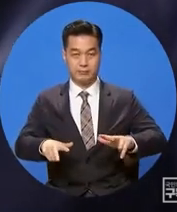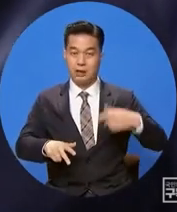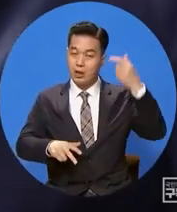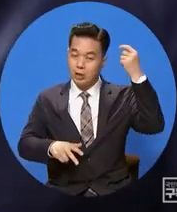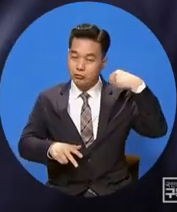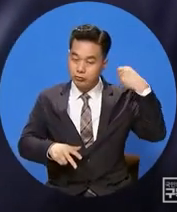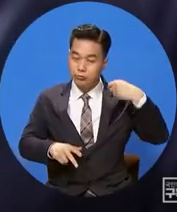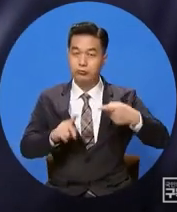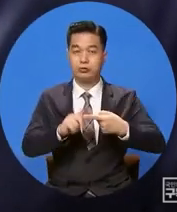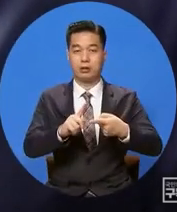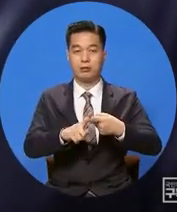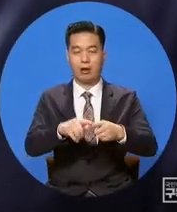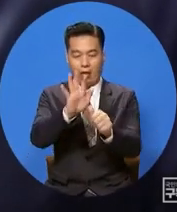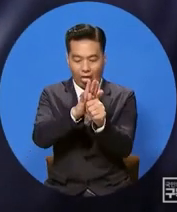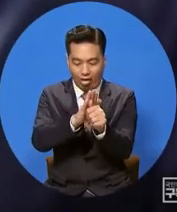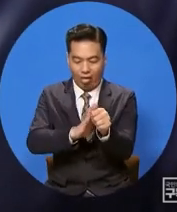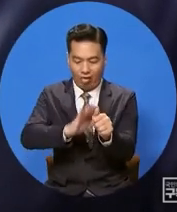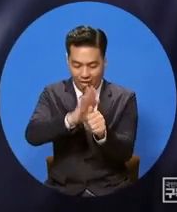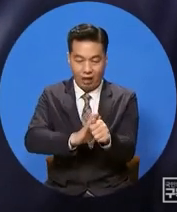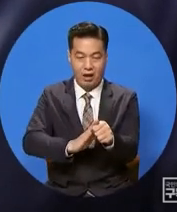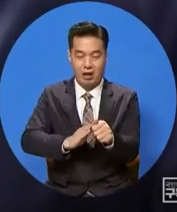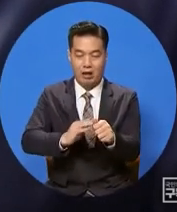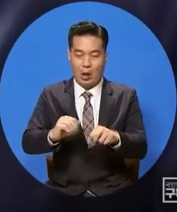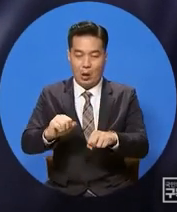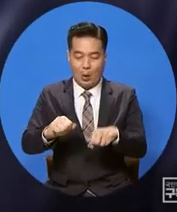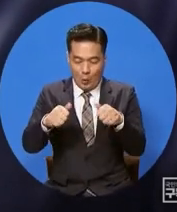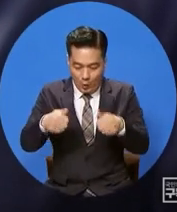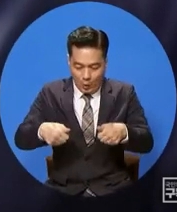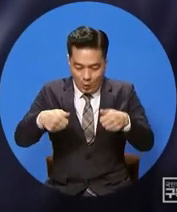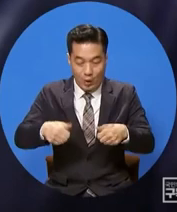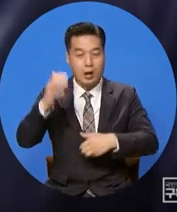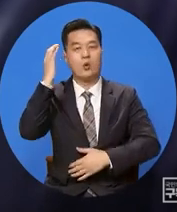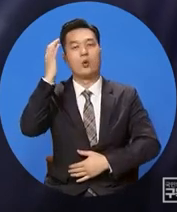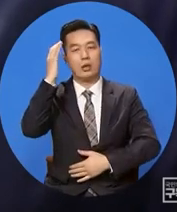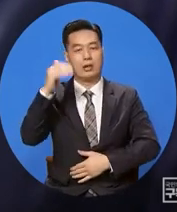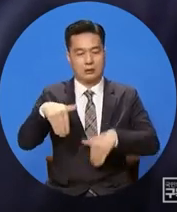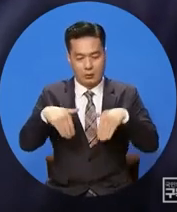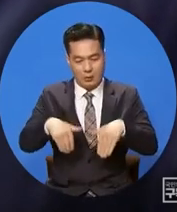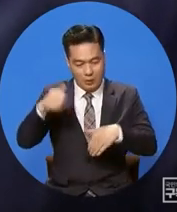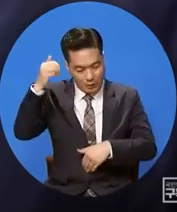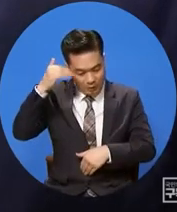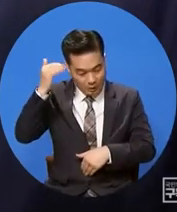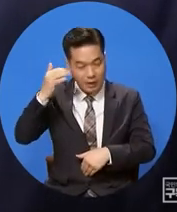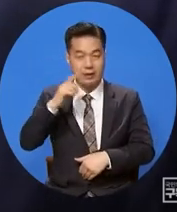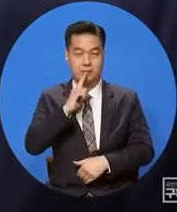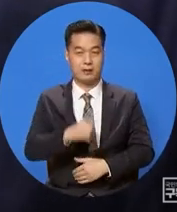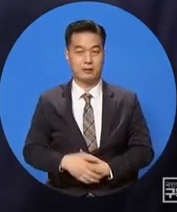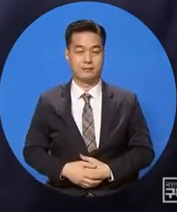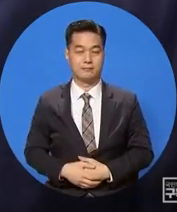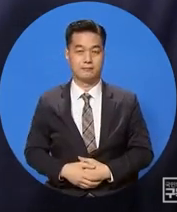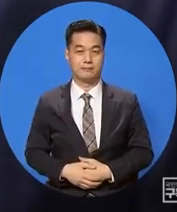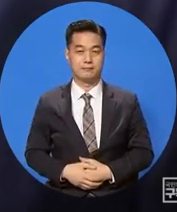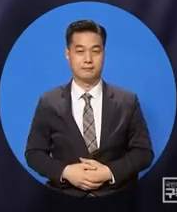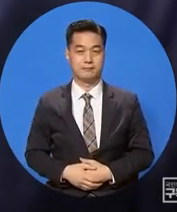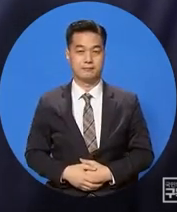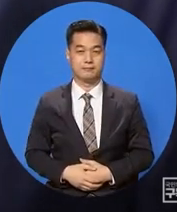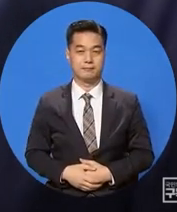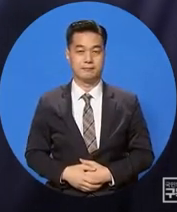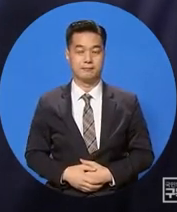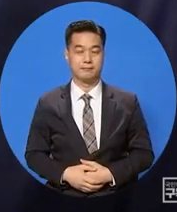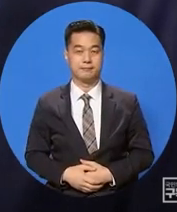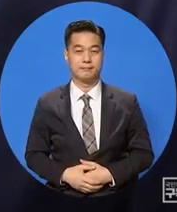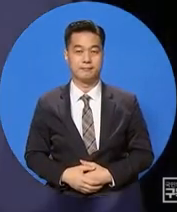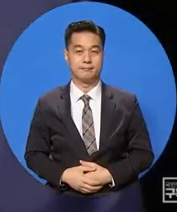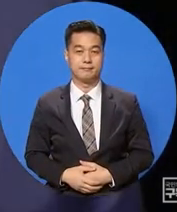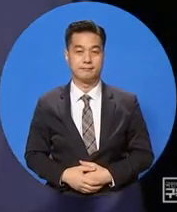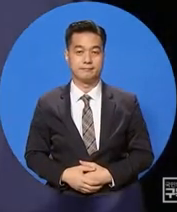중국에 대해서 아부하고 굽신거리는 외교를 취해서는 안 된다. 저는 기본적으로 그런 생각을 합니다. 네.